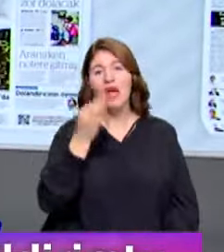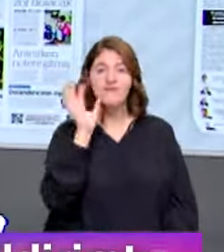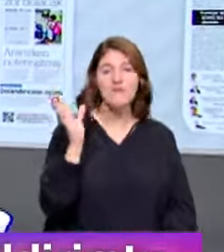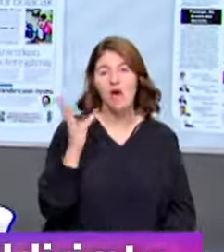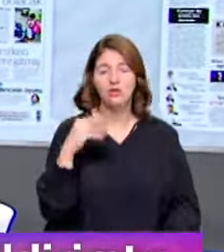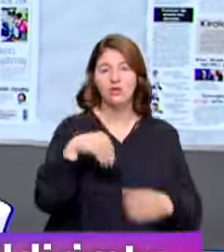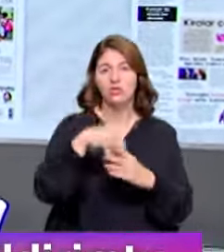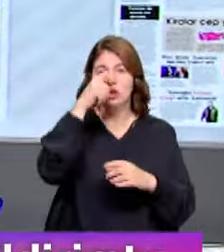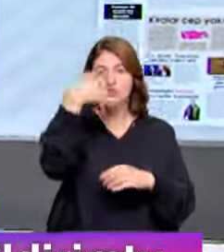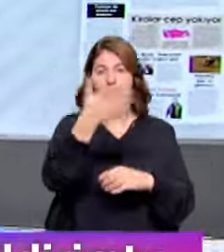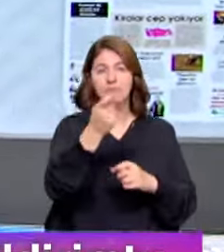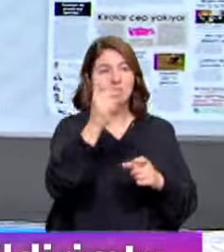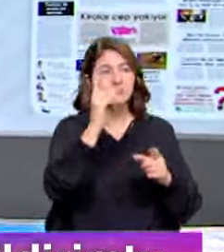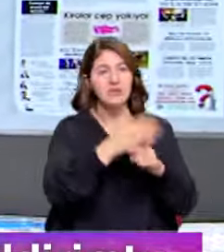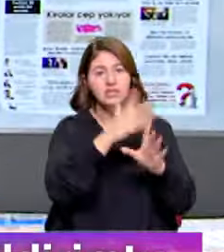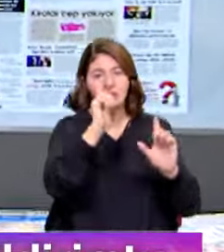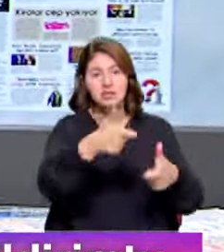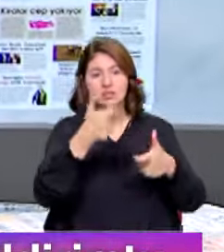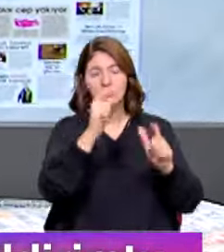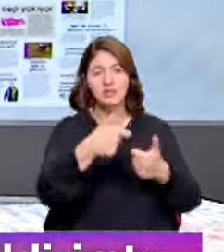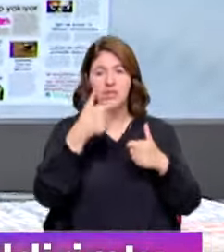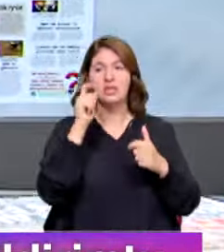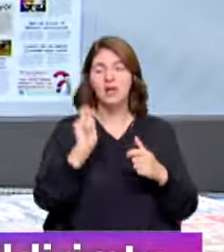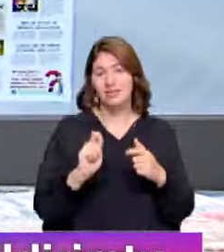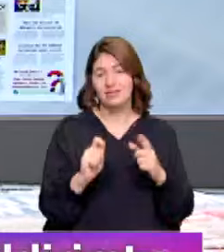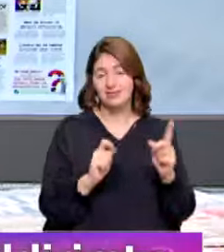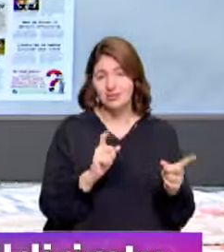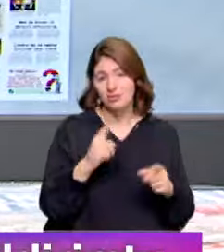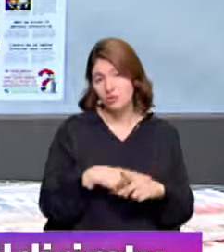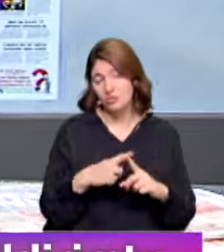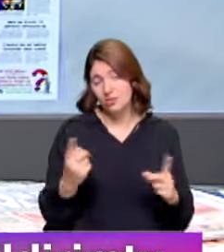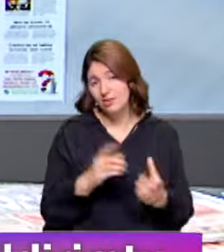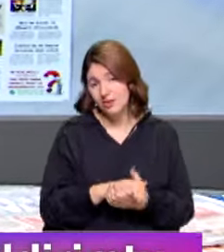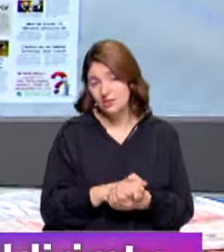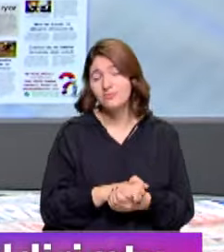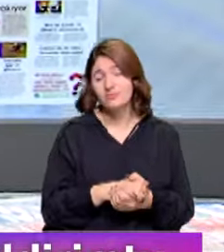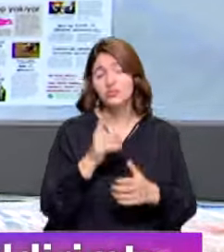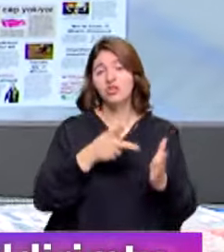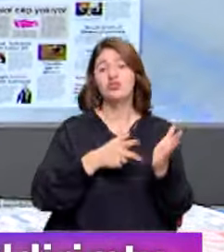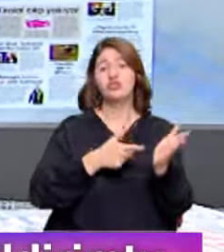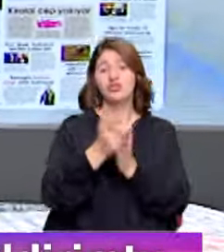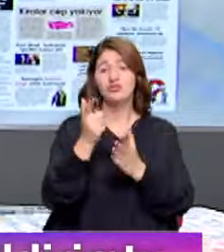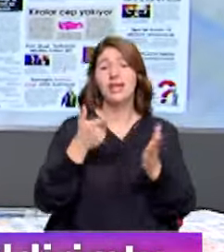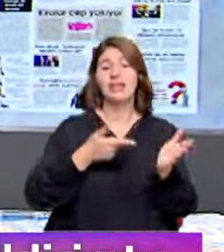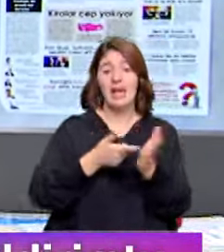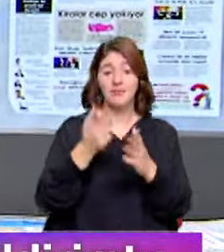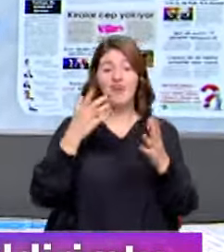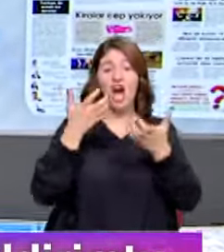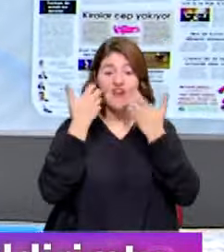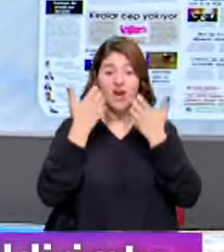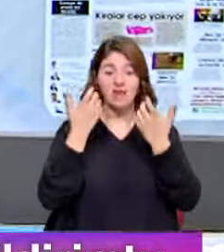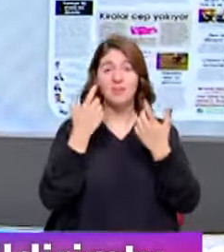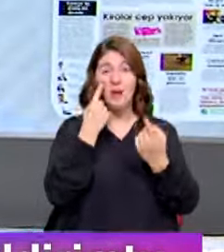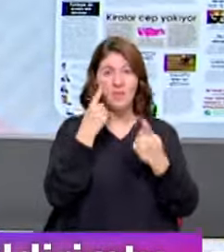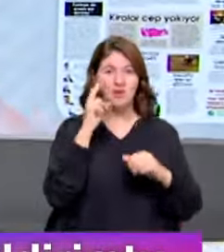diye yurt dışından temin etme politikasının uygulandığı bir süreçteyiz. Bu da çiftçimizi, tarım ve